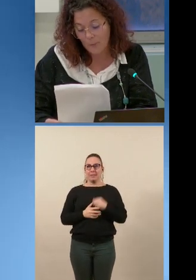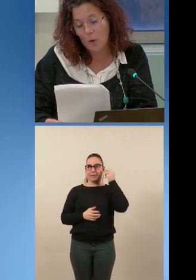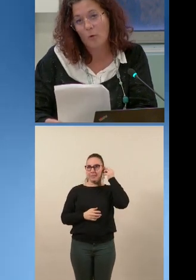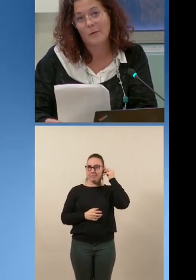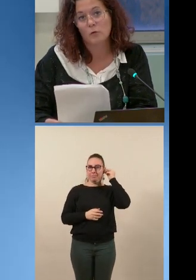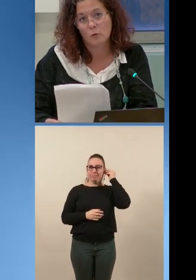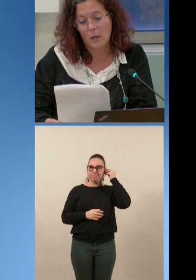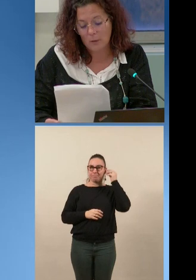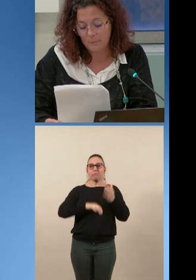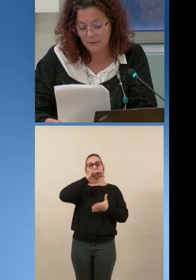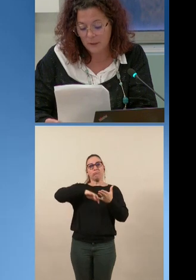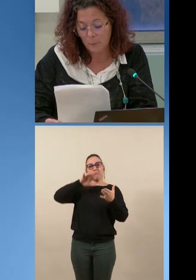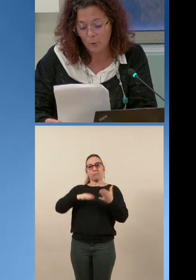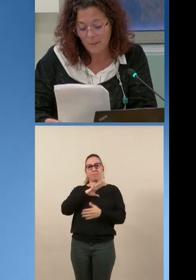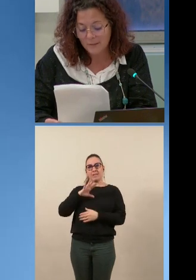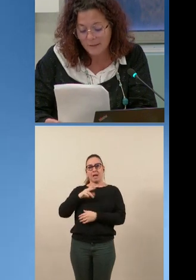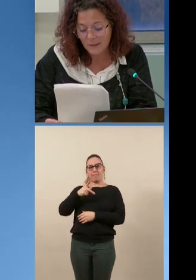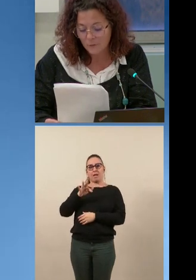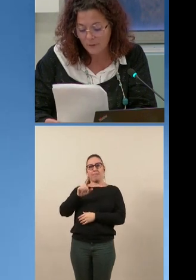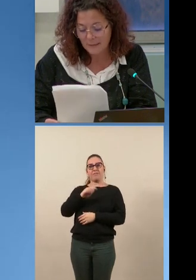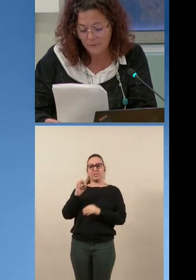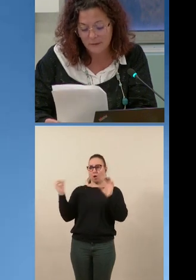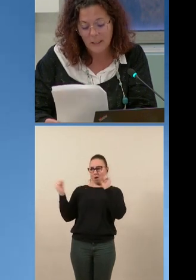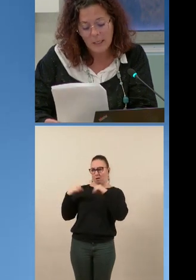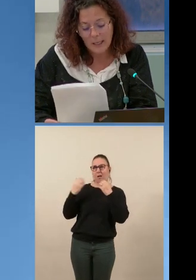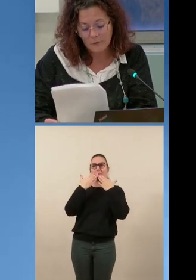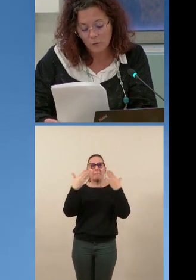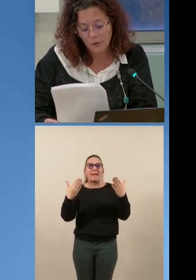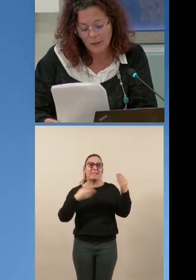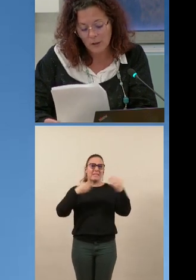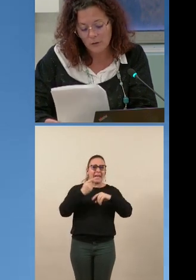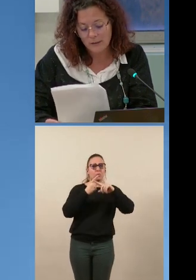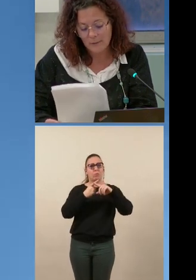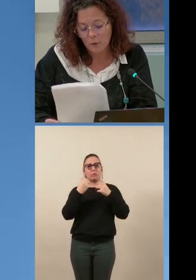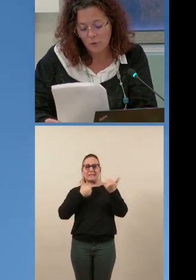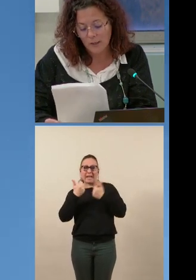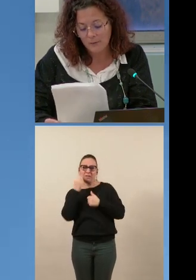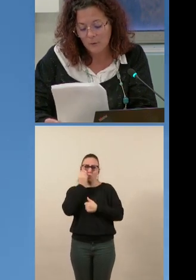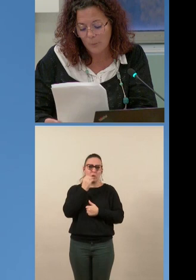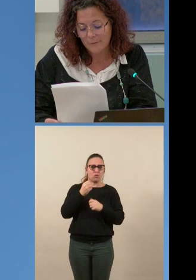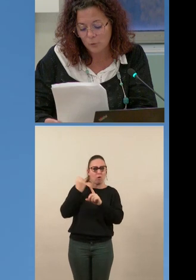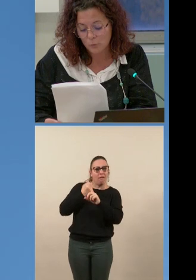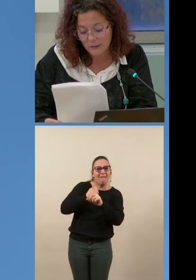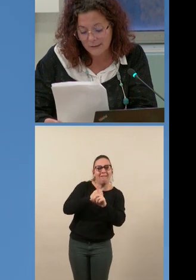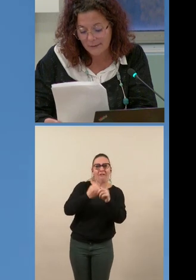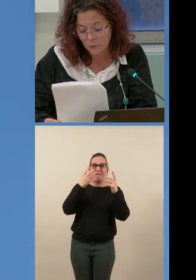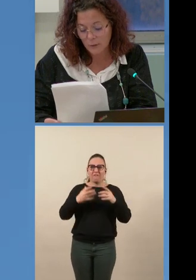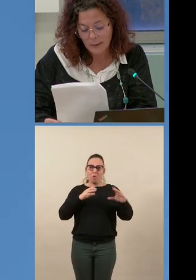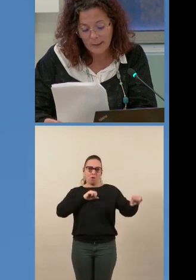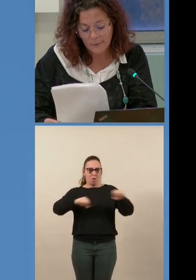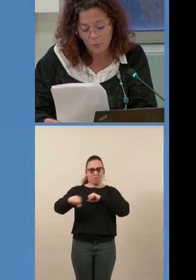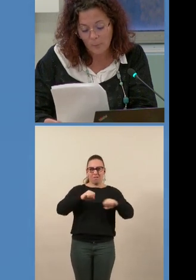de ce rapport en m'associant à l' R pour remercier les directions et services qui sont engagés quotidiennement dans la mise en place de toutes ces